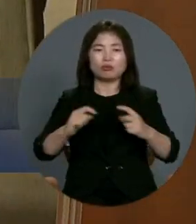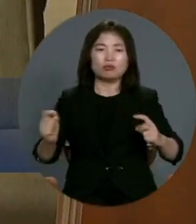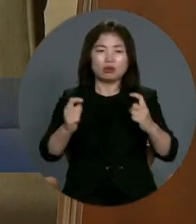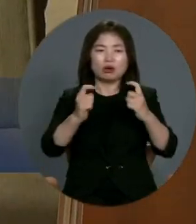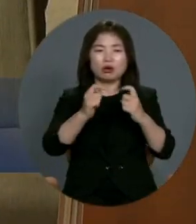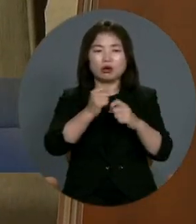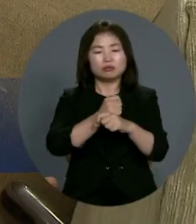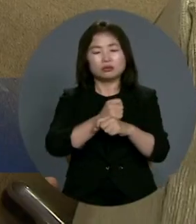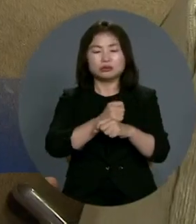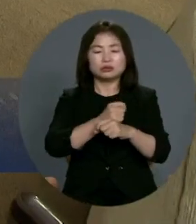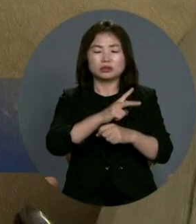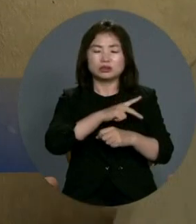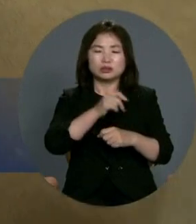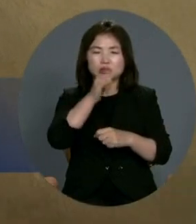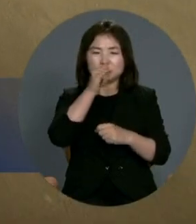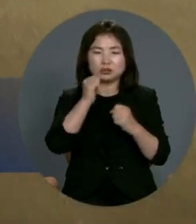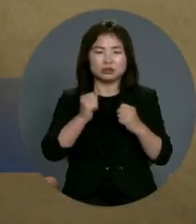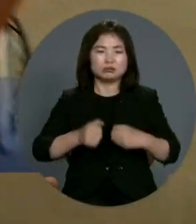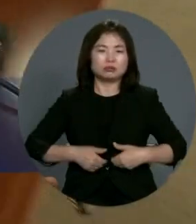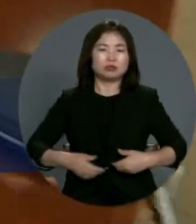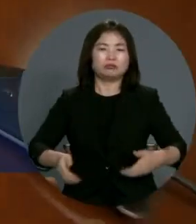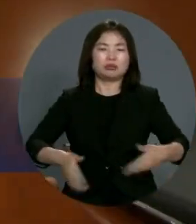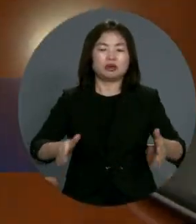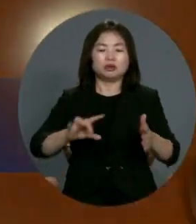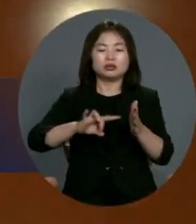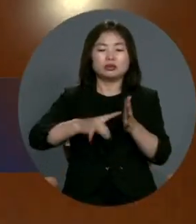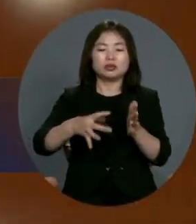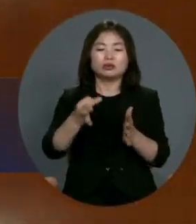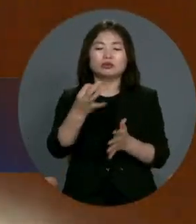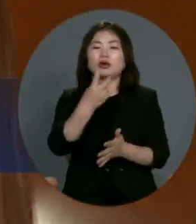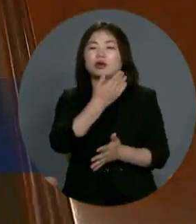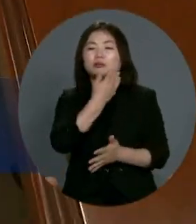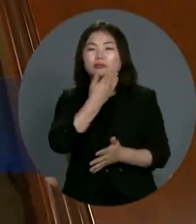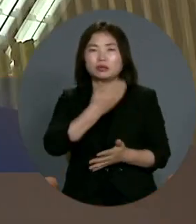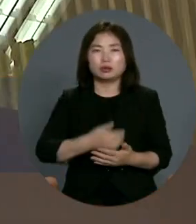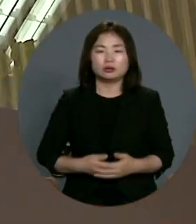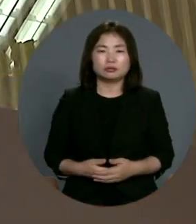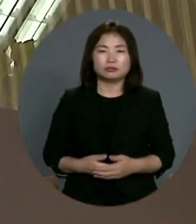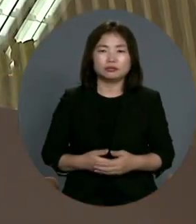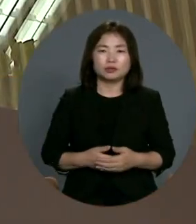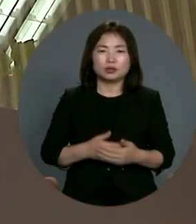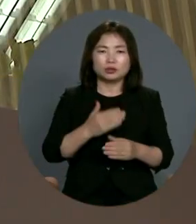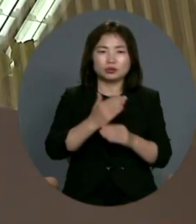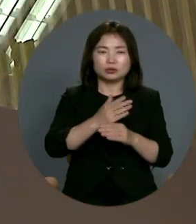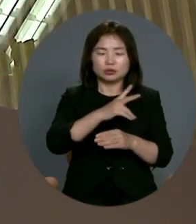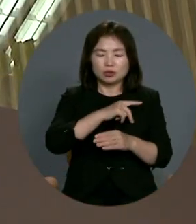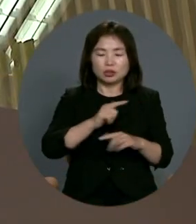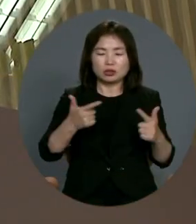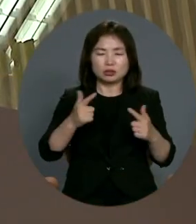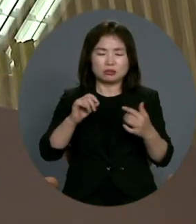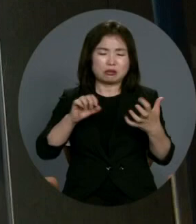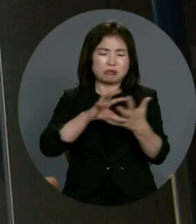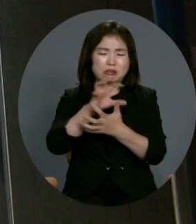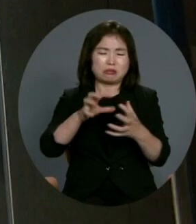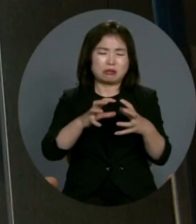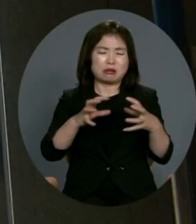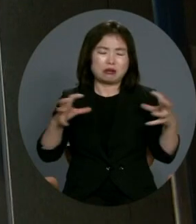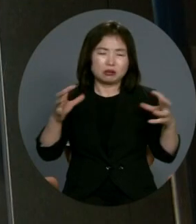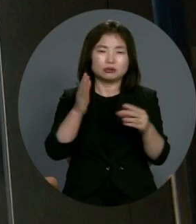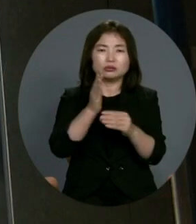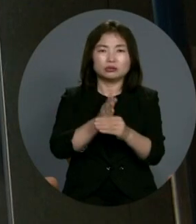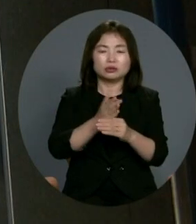하고 있으면 있어야 될 이유가 없잖아요. 주민들 혈세만 아깝죠. 중구회는 각종 잡음이 끊이지